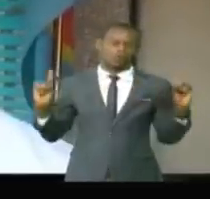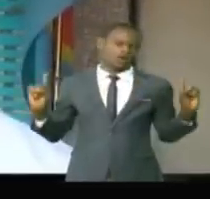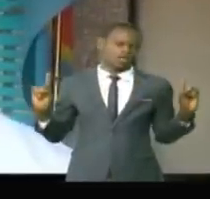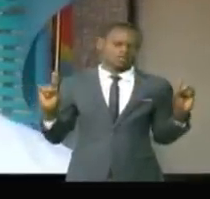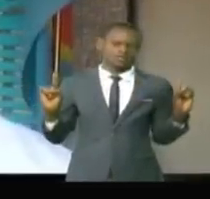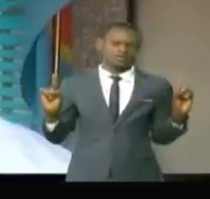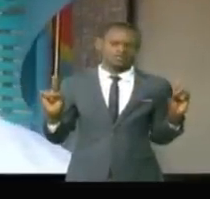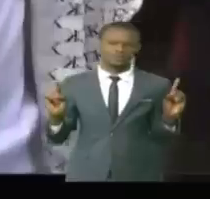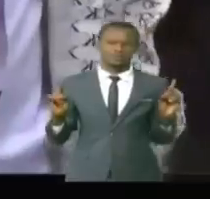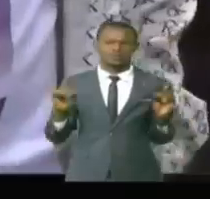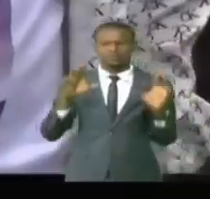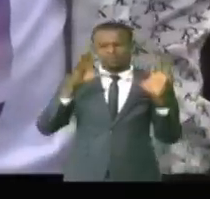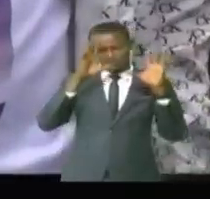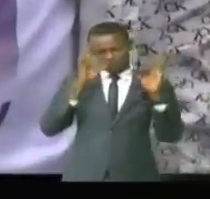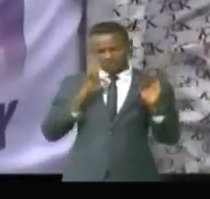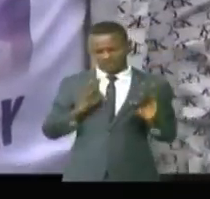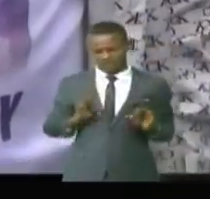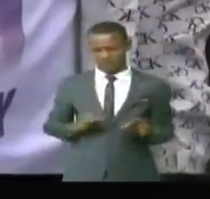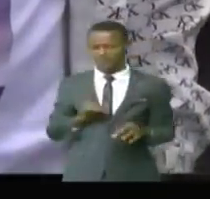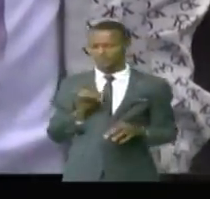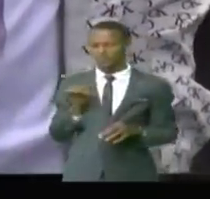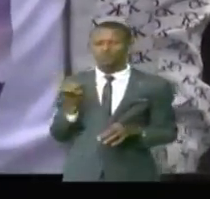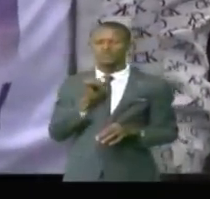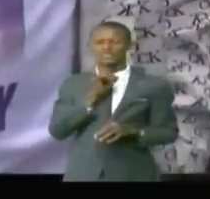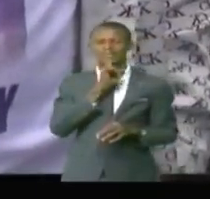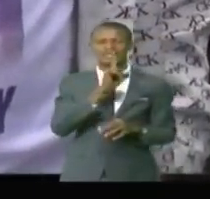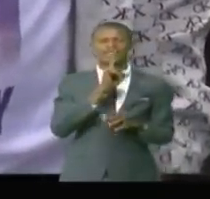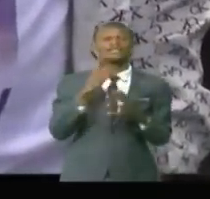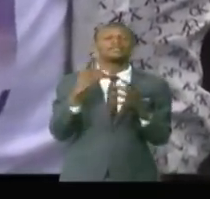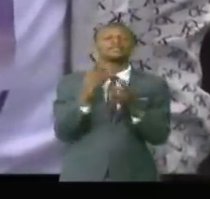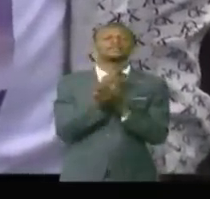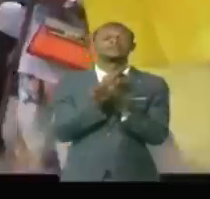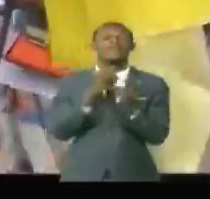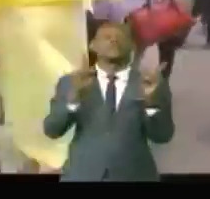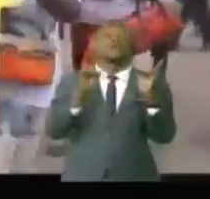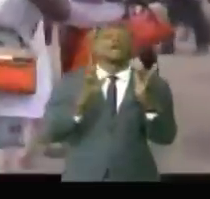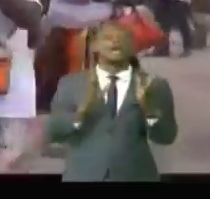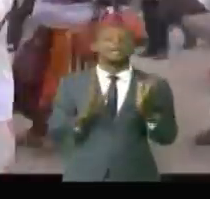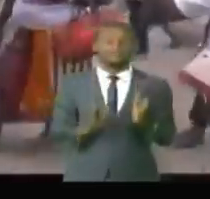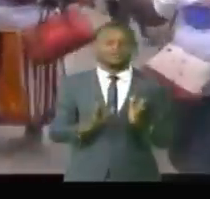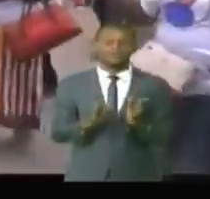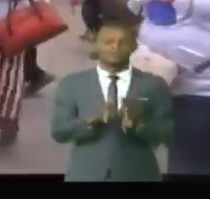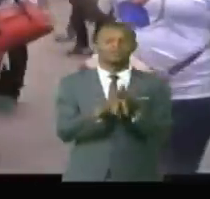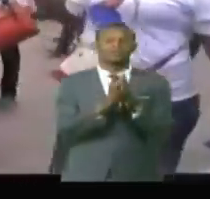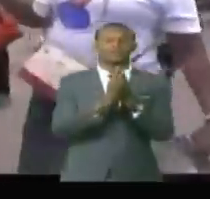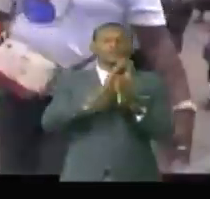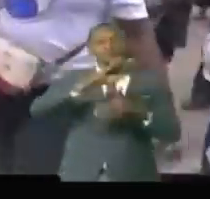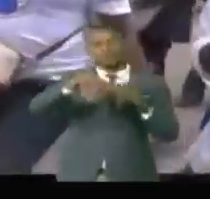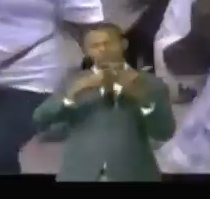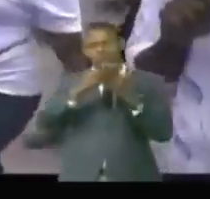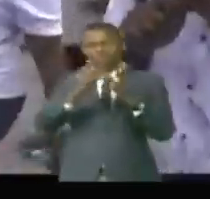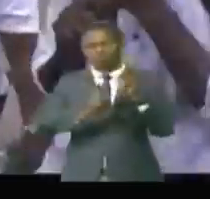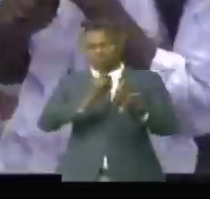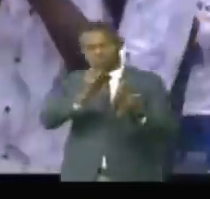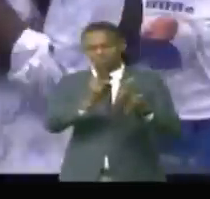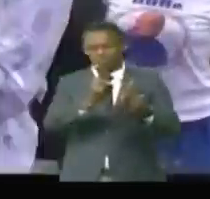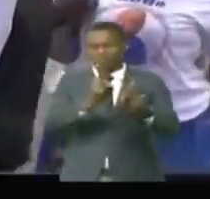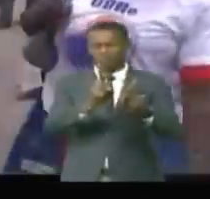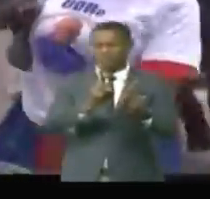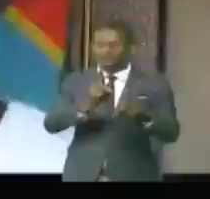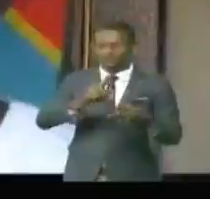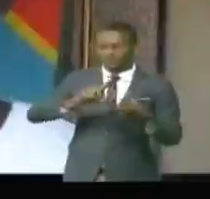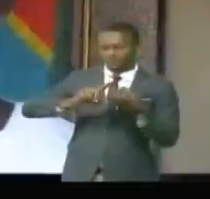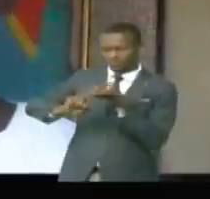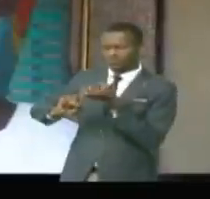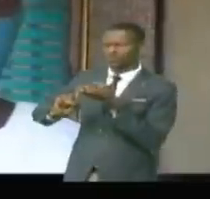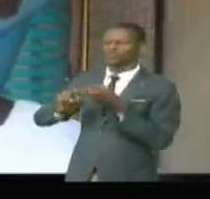à postuler où il veut. Je vais demander seulement à toute la population congolaise de renouveler leur confiance à notre chef de